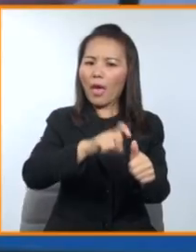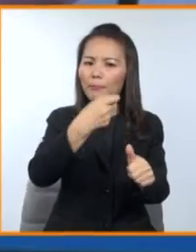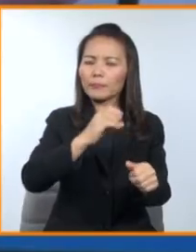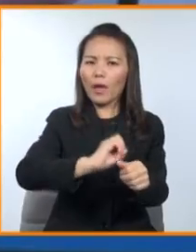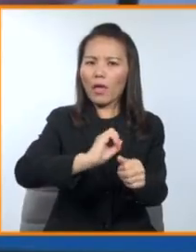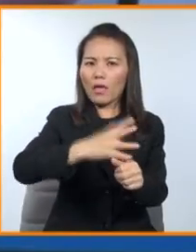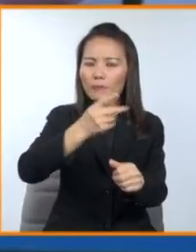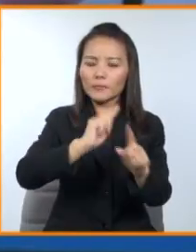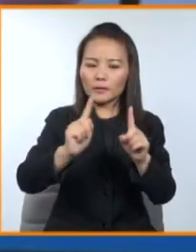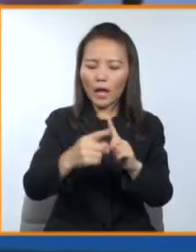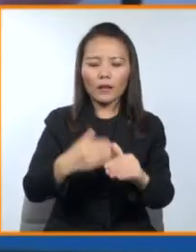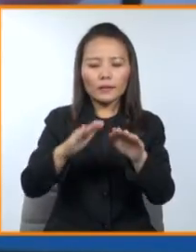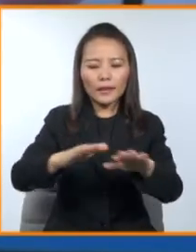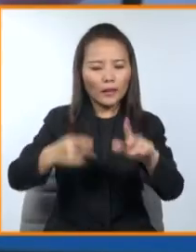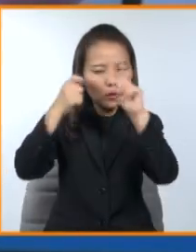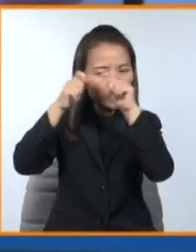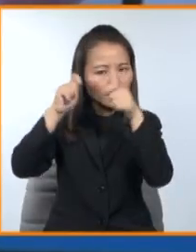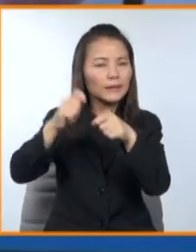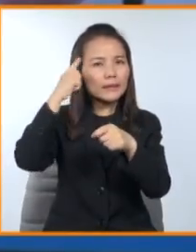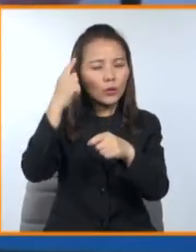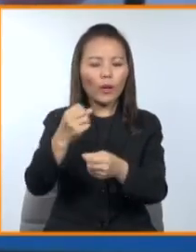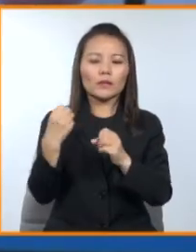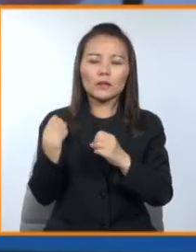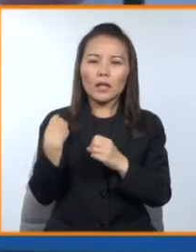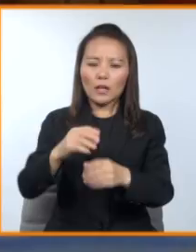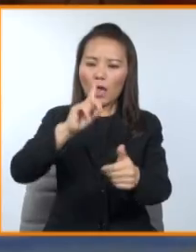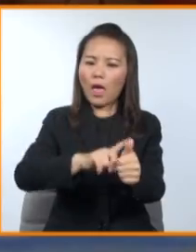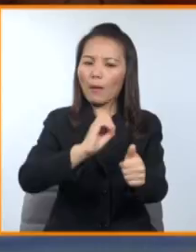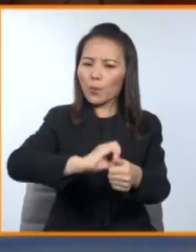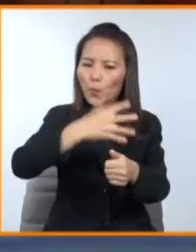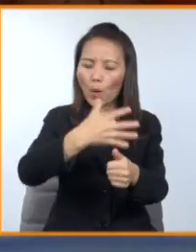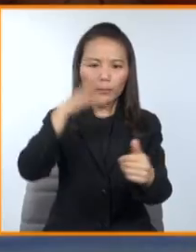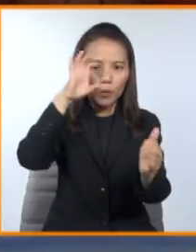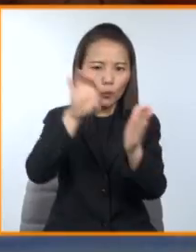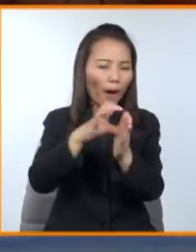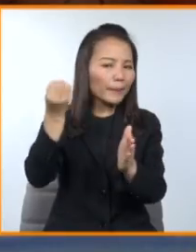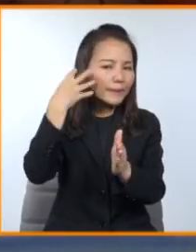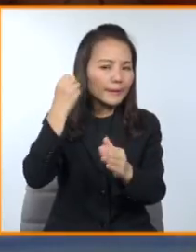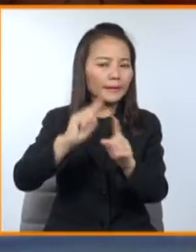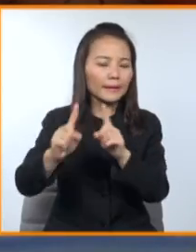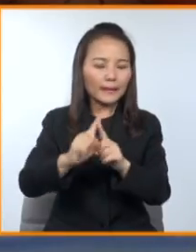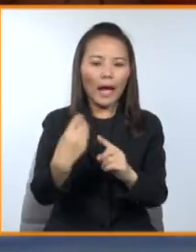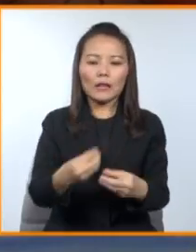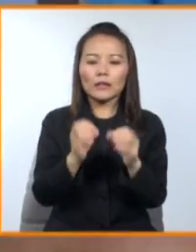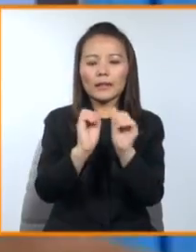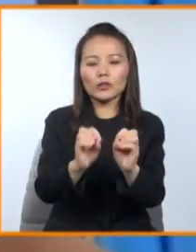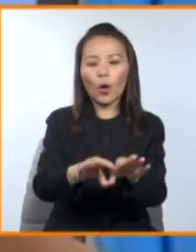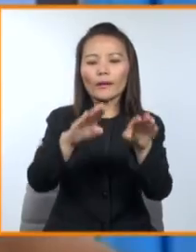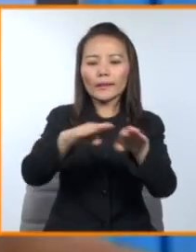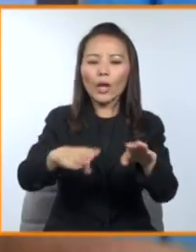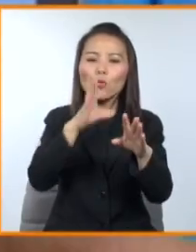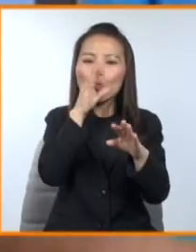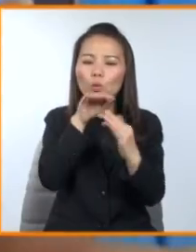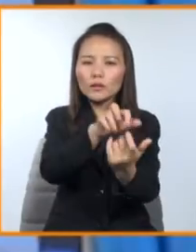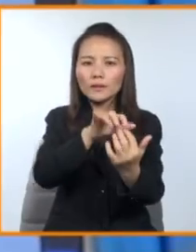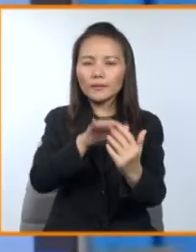ผู้ป่วยออทิสติกวิธีนี้ค่อนข้างจะได้ผลโดยแอปพลิเคชันนี้ใช้ภาพและเสียงในการช่วยฝึกเด็กออทิสติกให้พูด